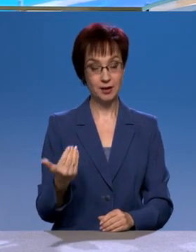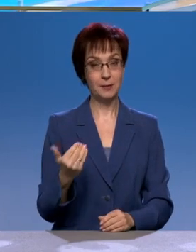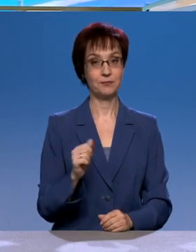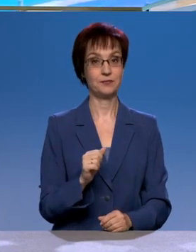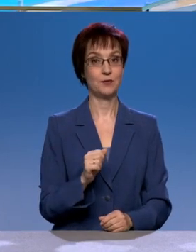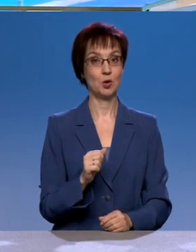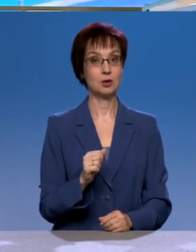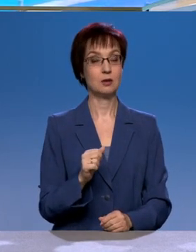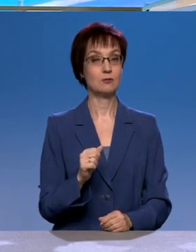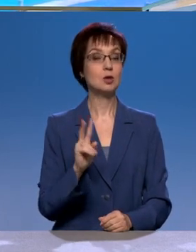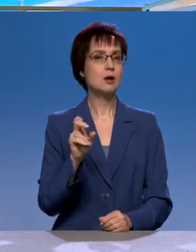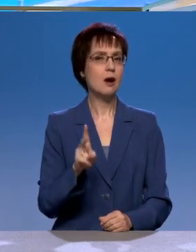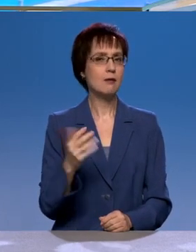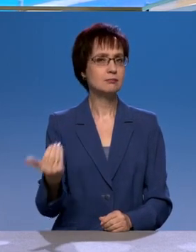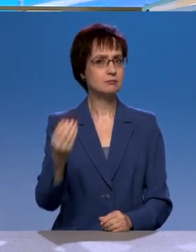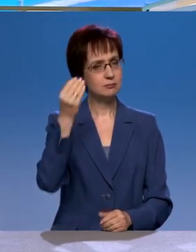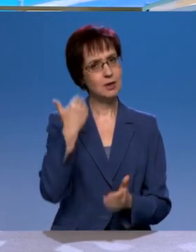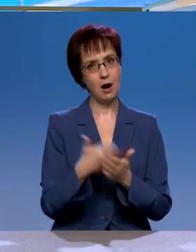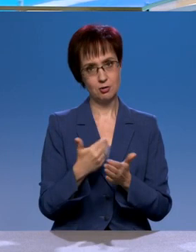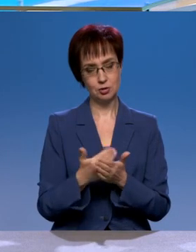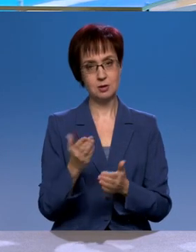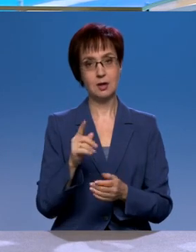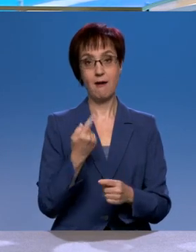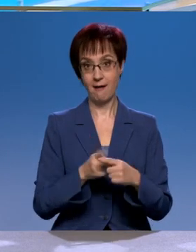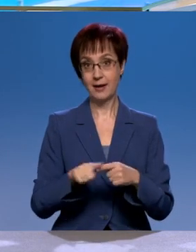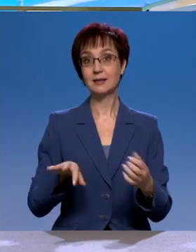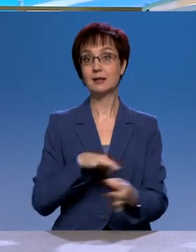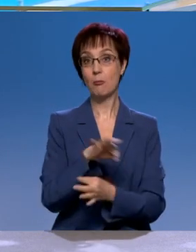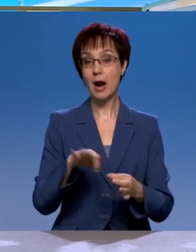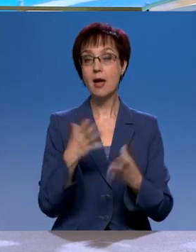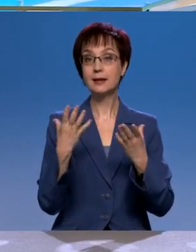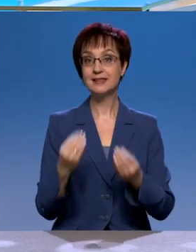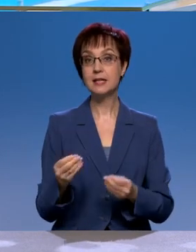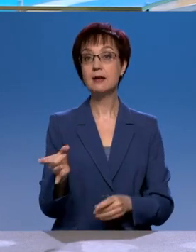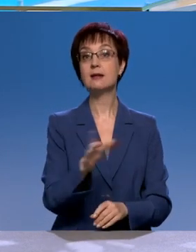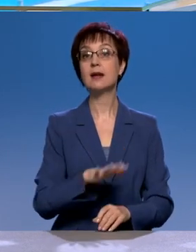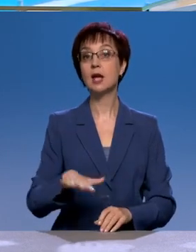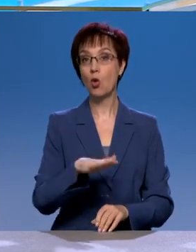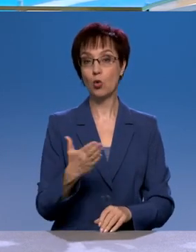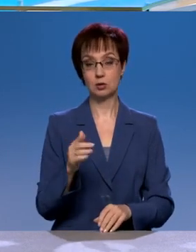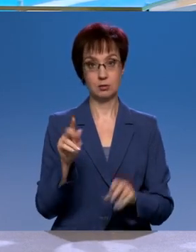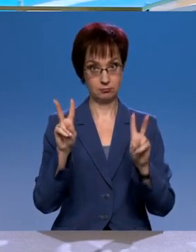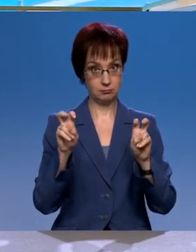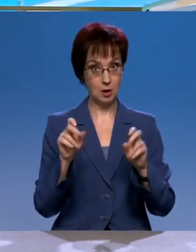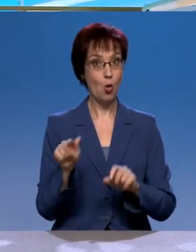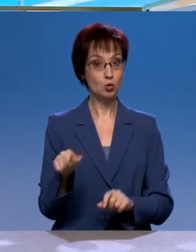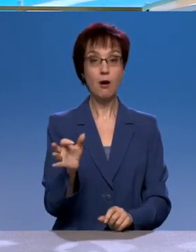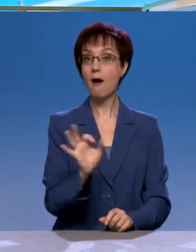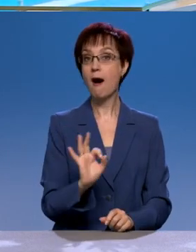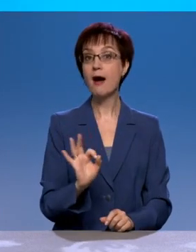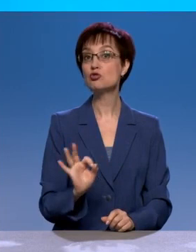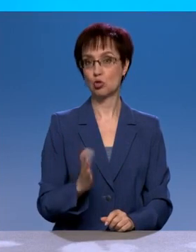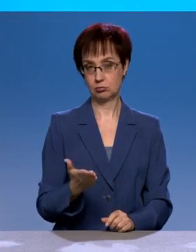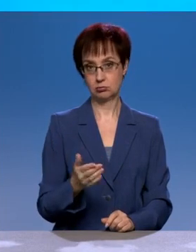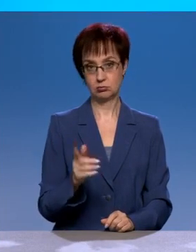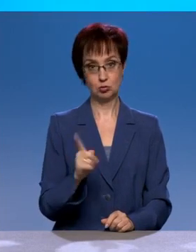кажется, о чем этот проект, какая главная его идея, какую страну мы хотим и увидеть, и показать, потому что понятно, что мы,